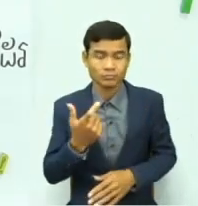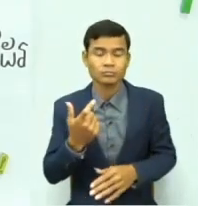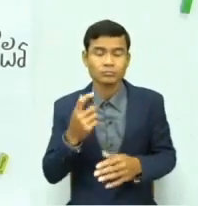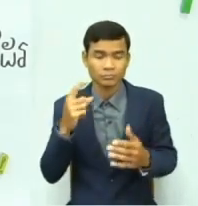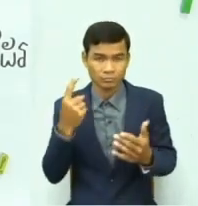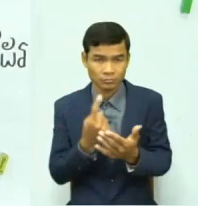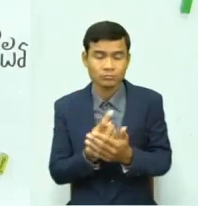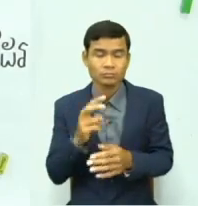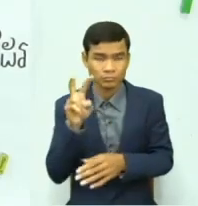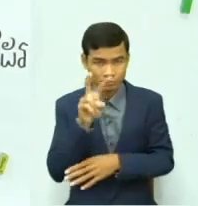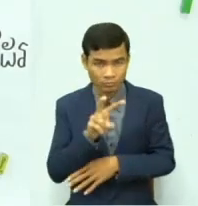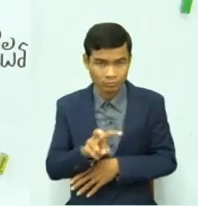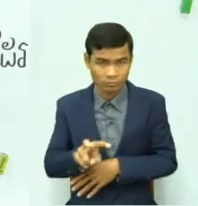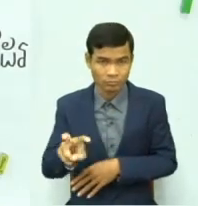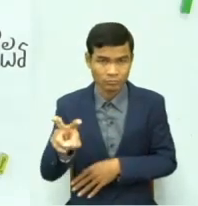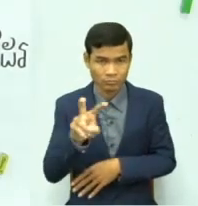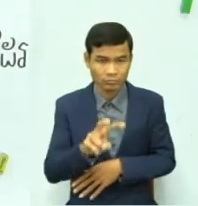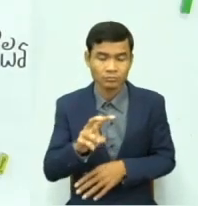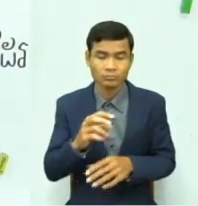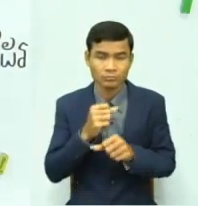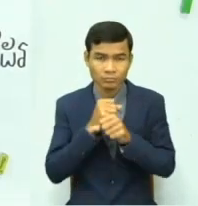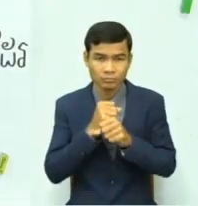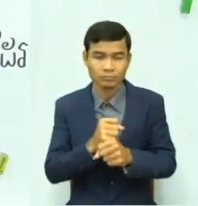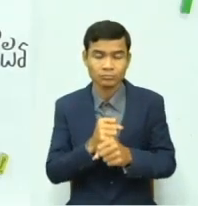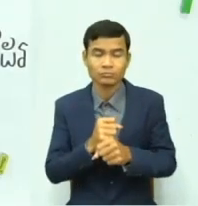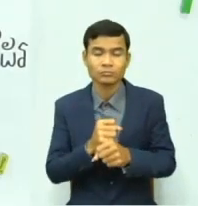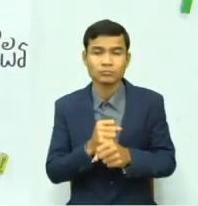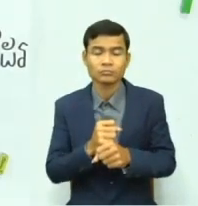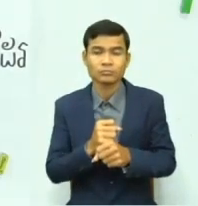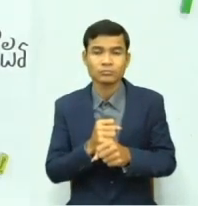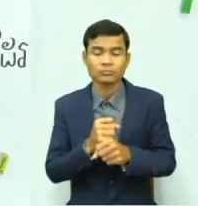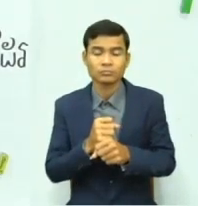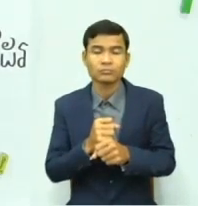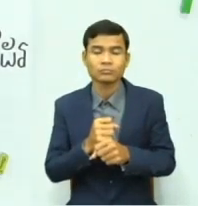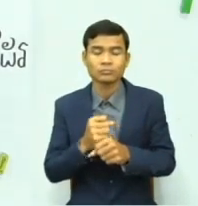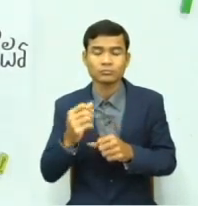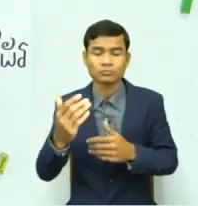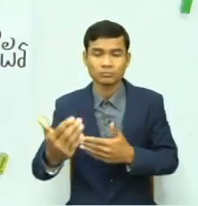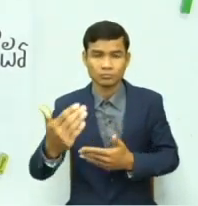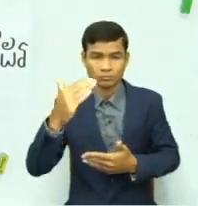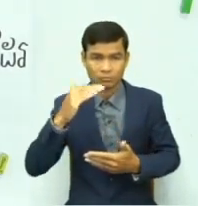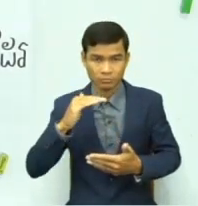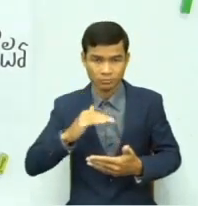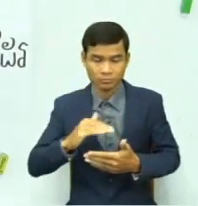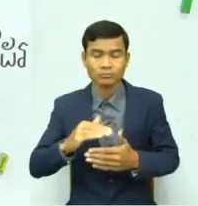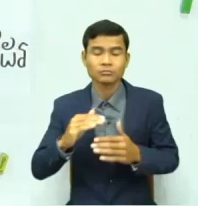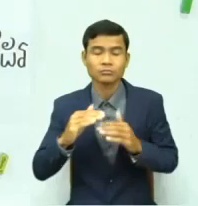này thái rẻ xa cá pía sạ mất tập hoa khang lửa